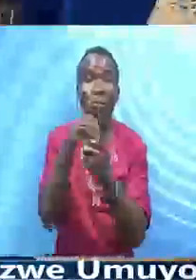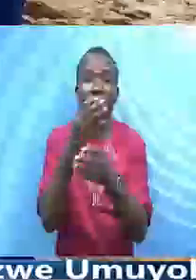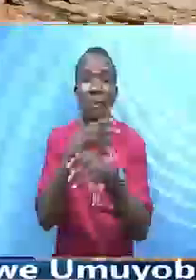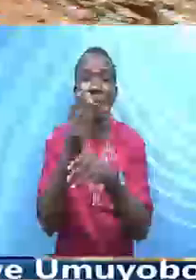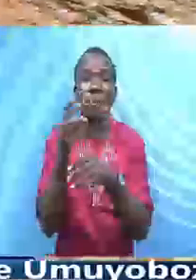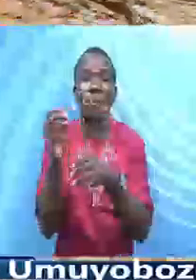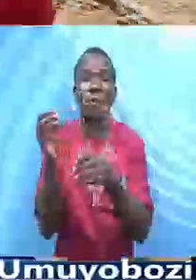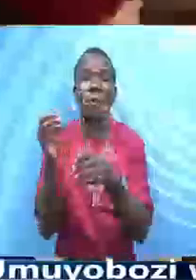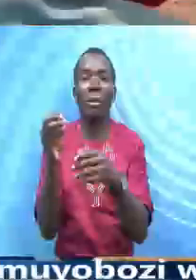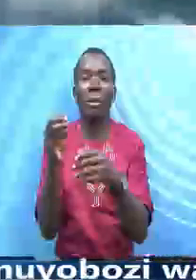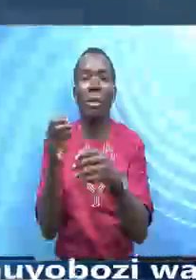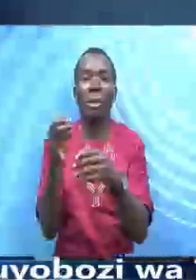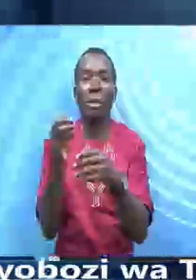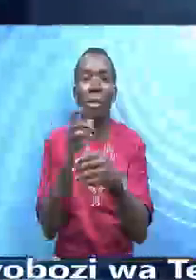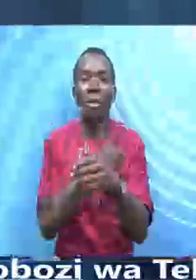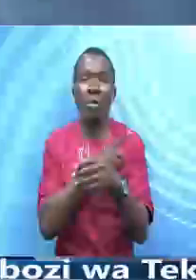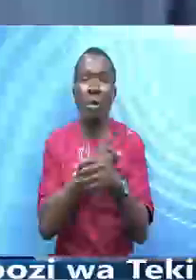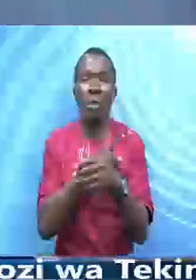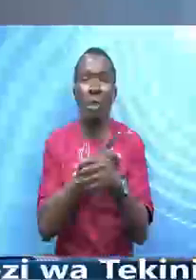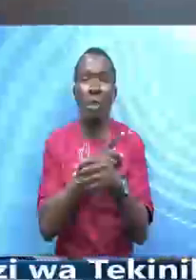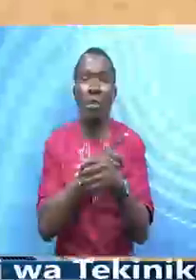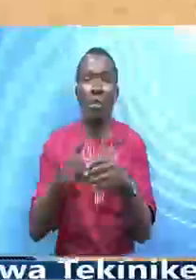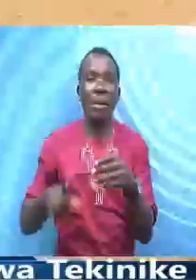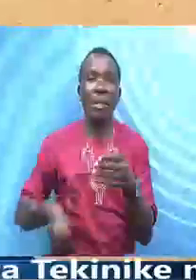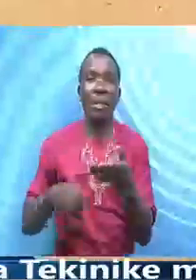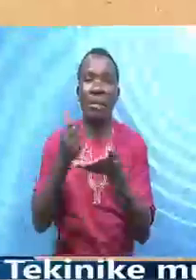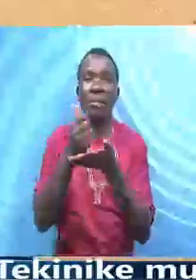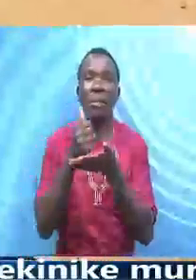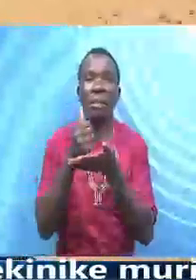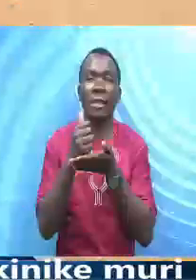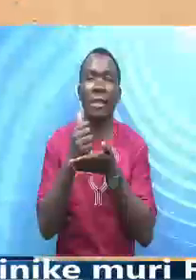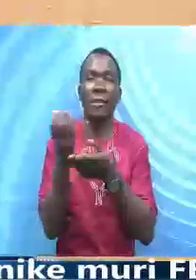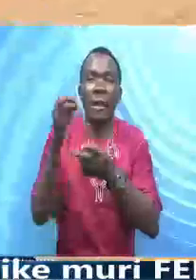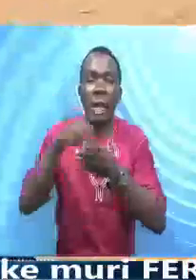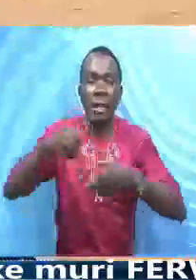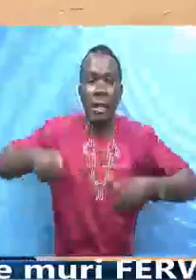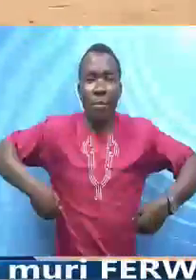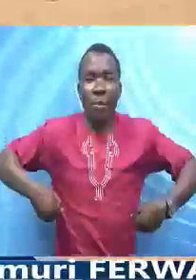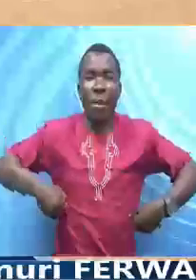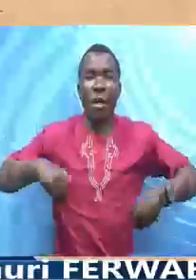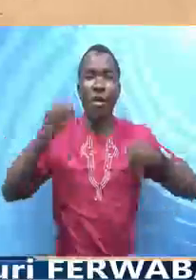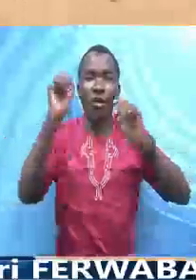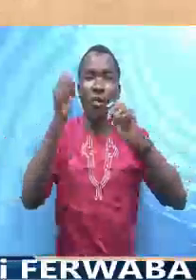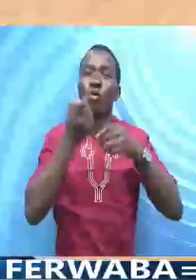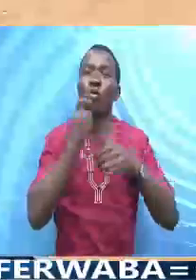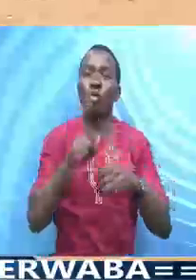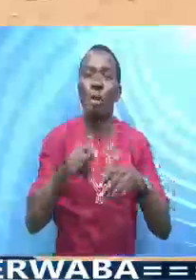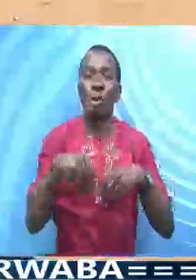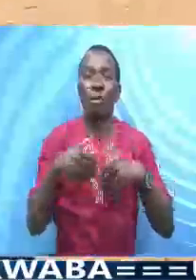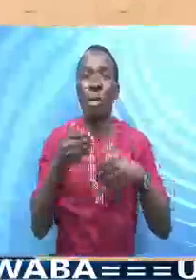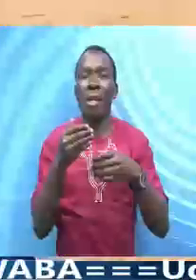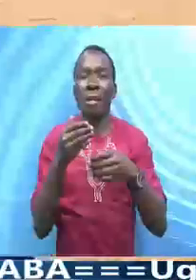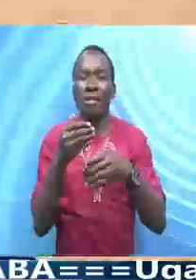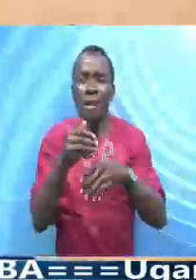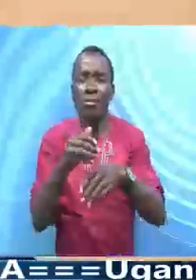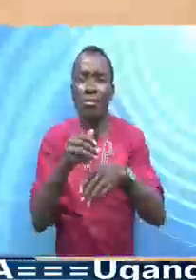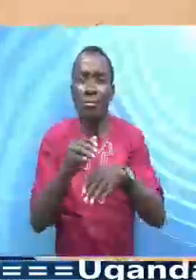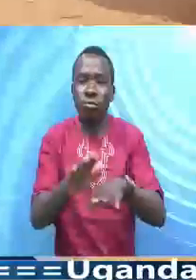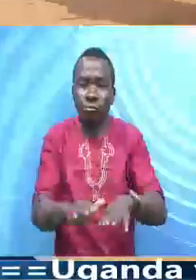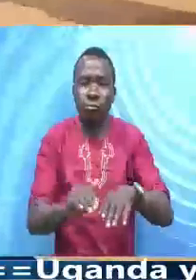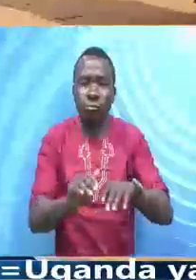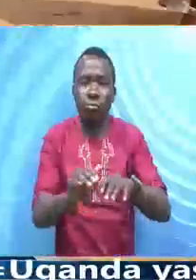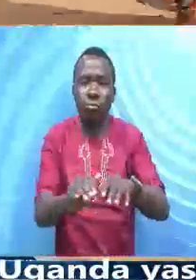naniye uwiteka yanyambukije bamete umugongo na ngabo zose tugomba gushima twabanje kwikuruza tumanuka